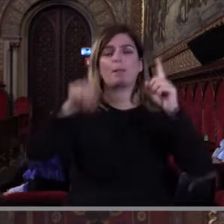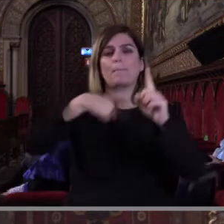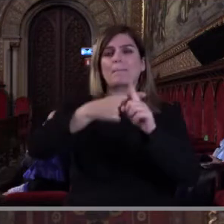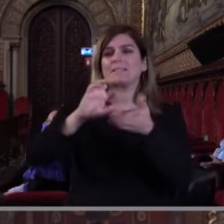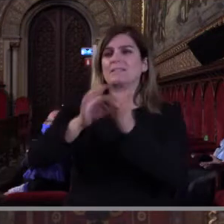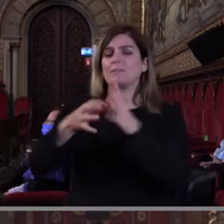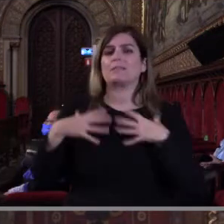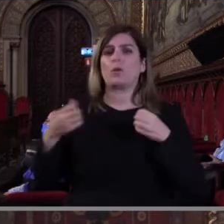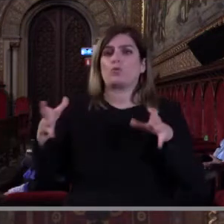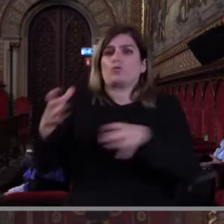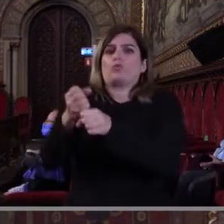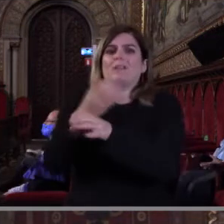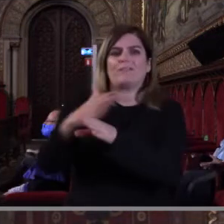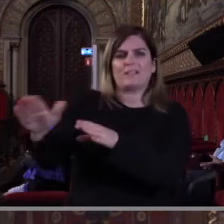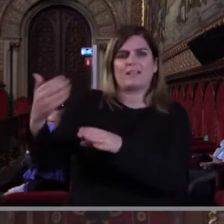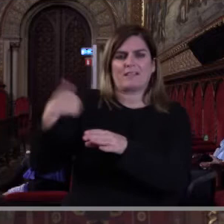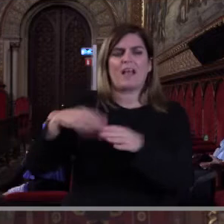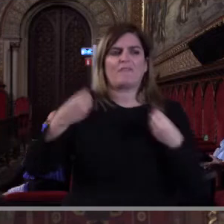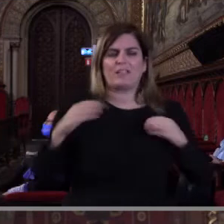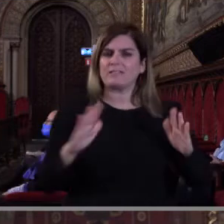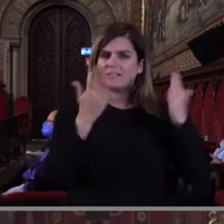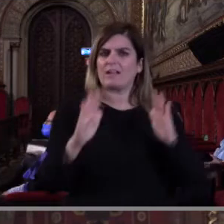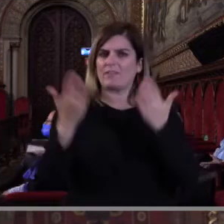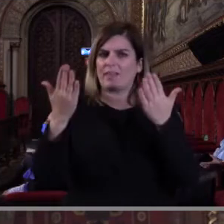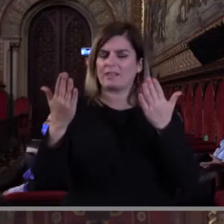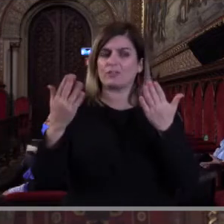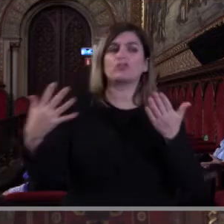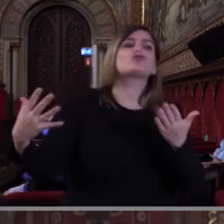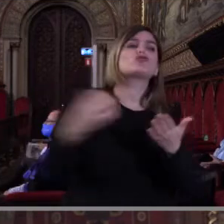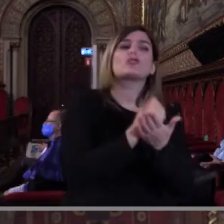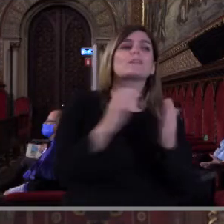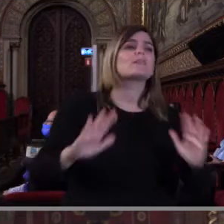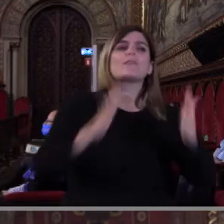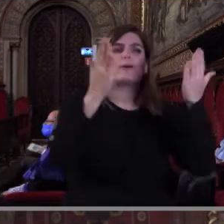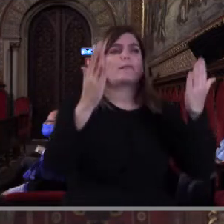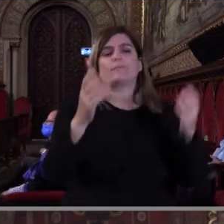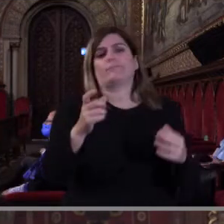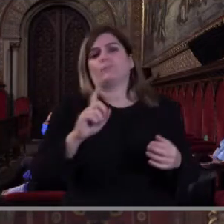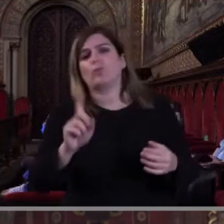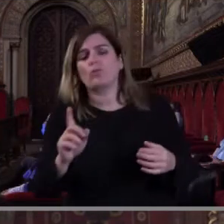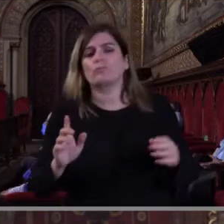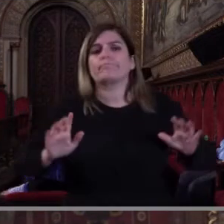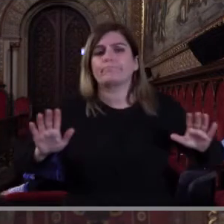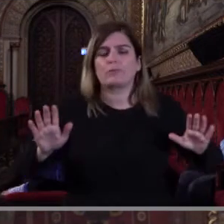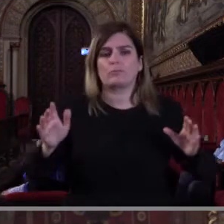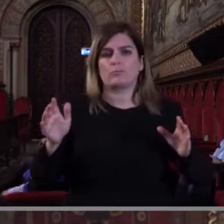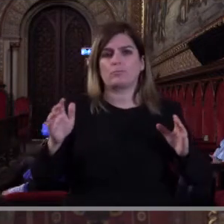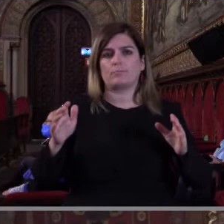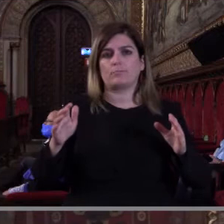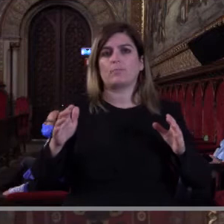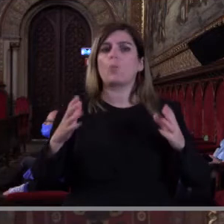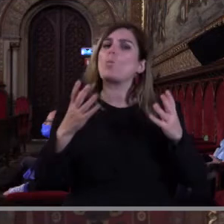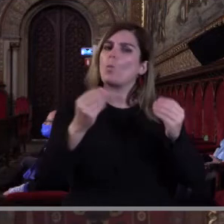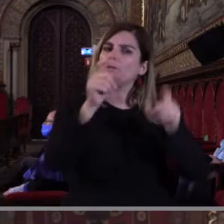sanitari. Hem salvat vides, no totes les que hauríem pogut i hauríem volgut, certament, però moltes més de